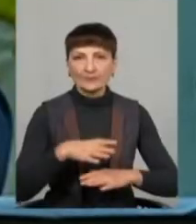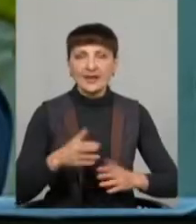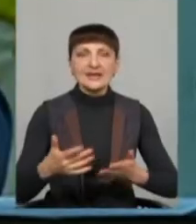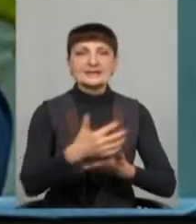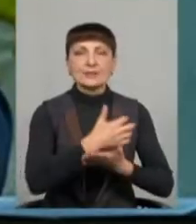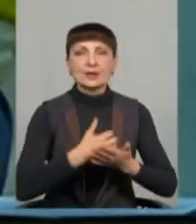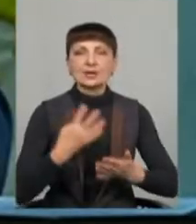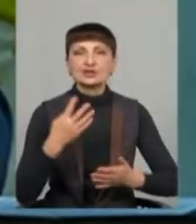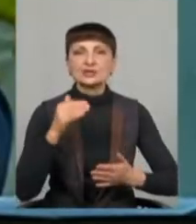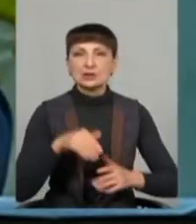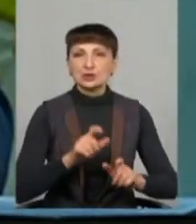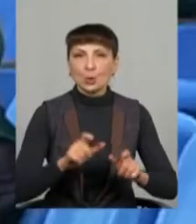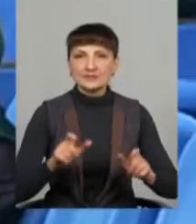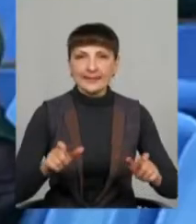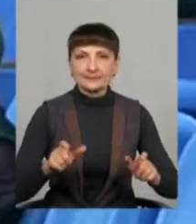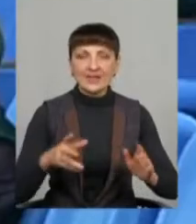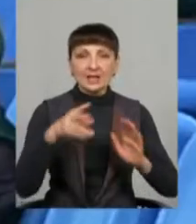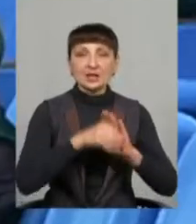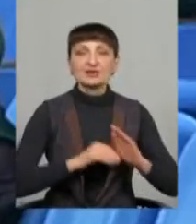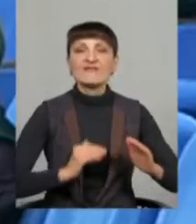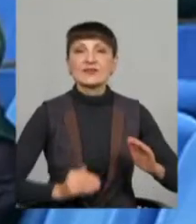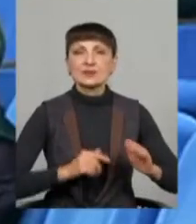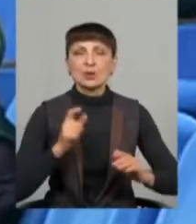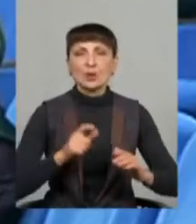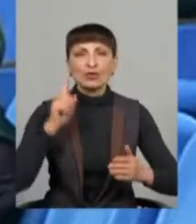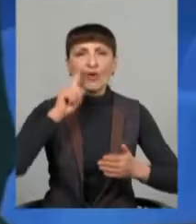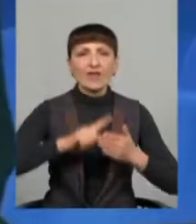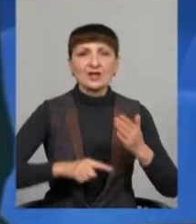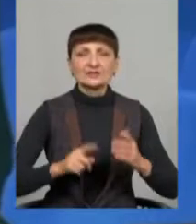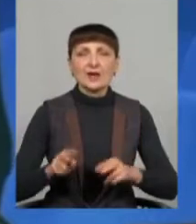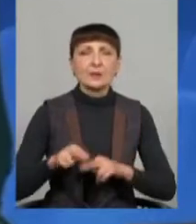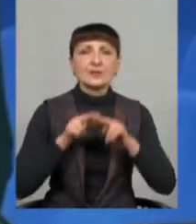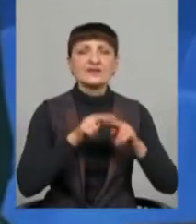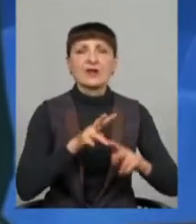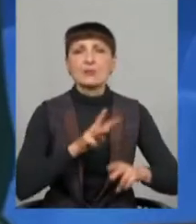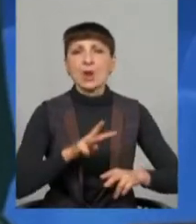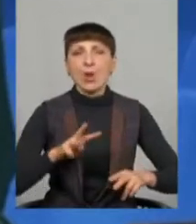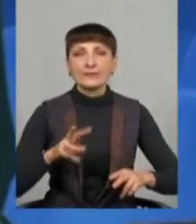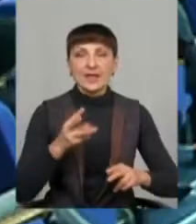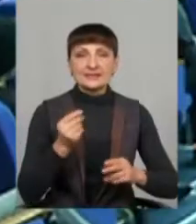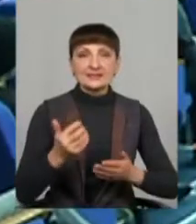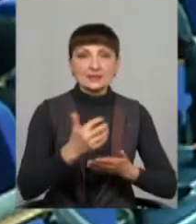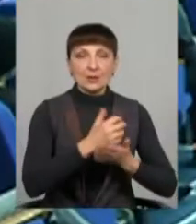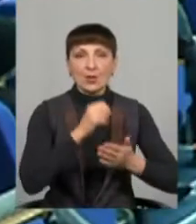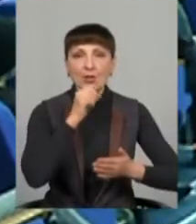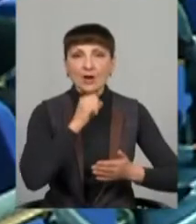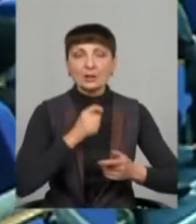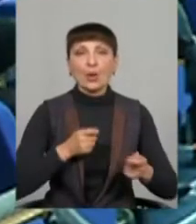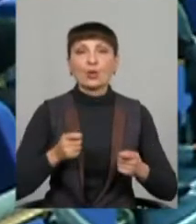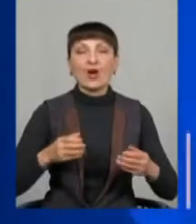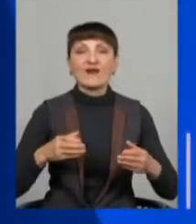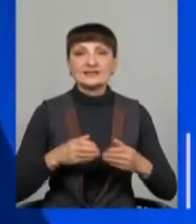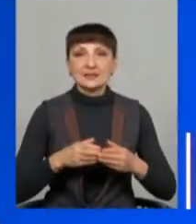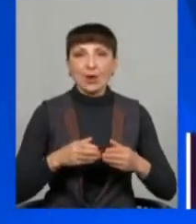собрала 4000 клиентов. На счет фирмы доверчивые люди перевели миллионы. Прихватив внушительную сумму, руководитель QI Trade